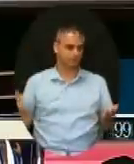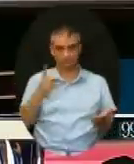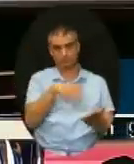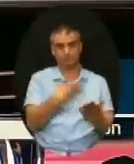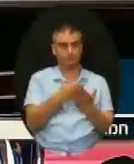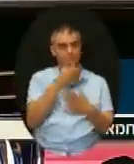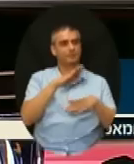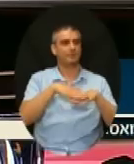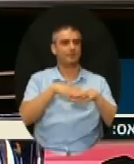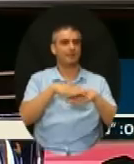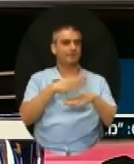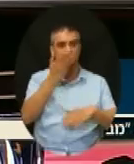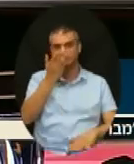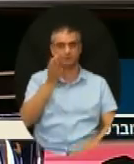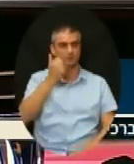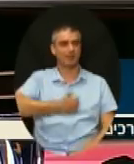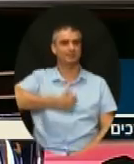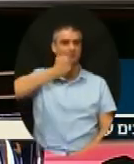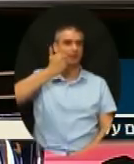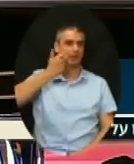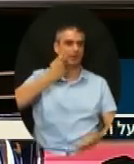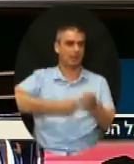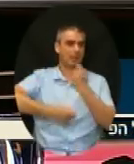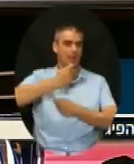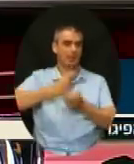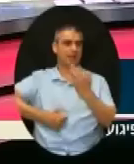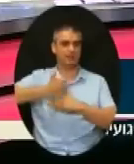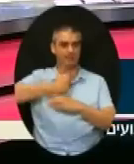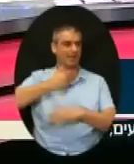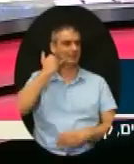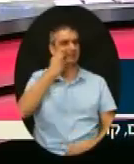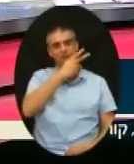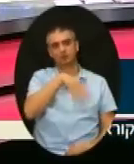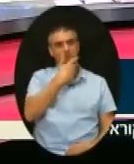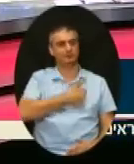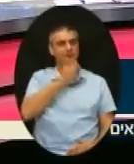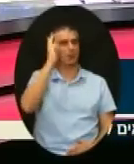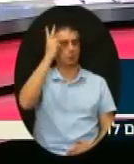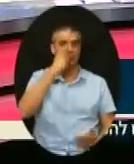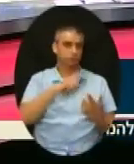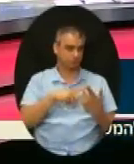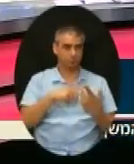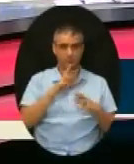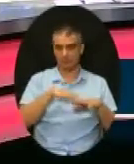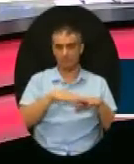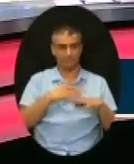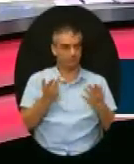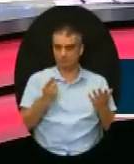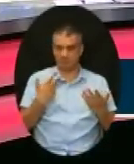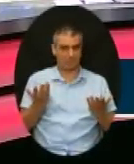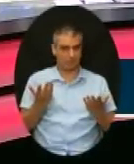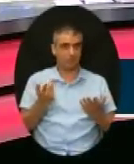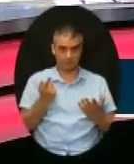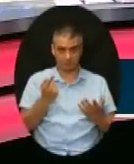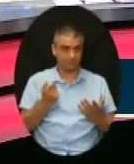יציע תפקיד של שרה כלכלית בכירה, להרצוג יציע להיות שר החוץ, תפקיד שכרגע לא מאויש,